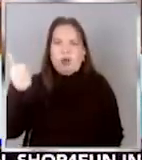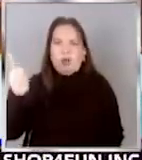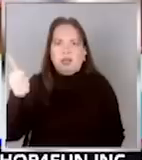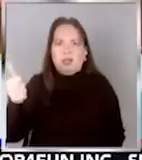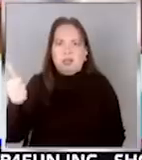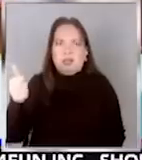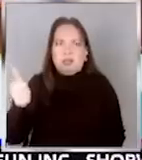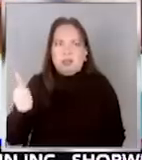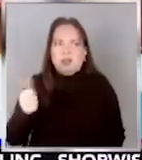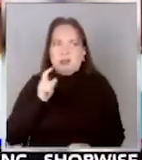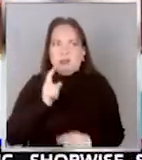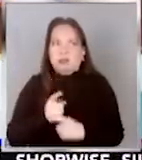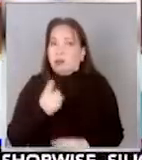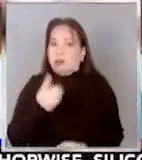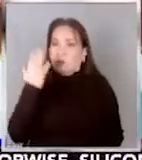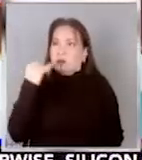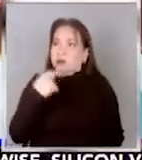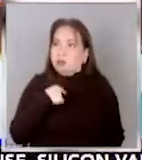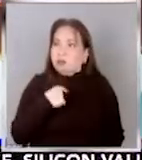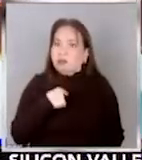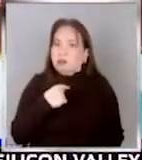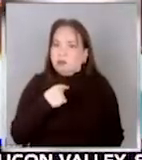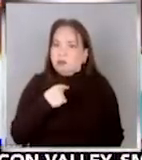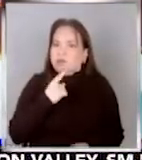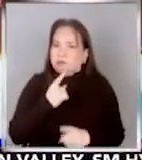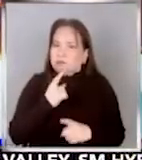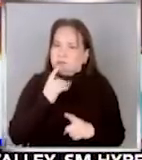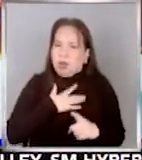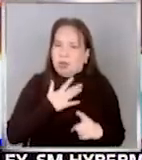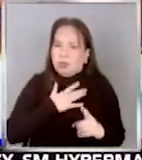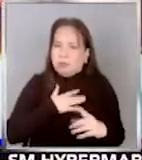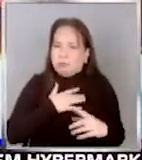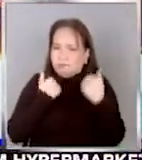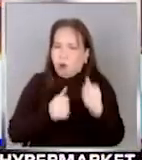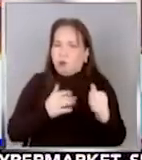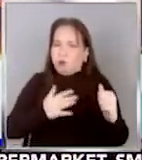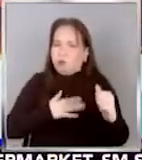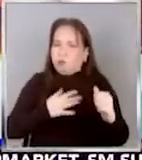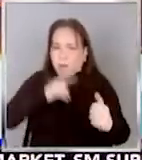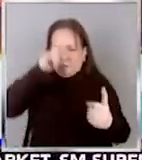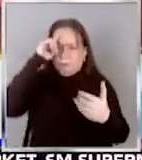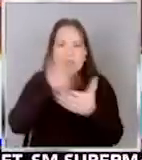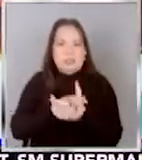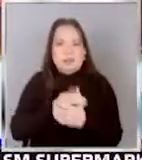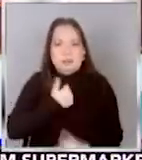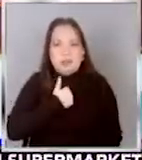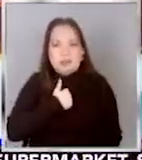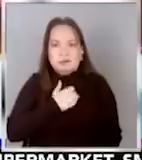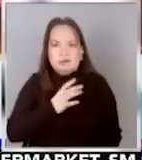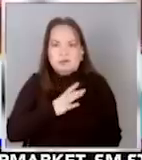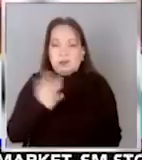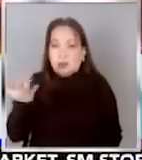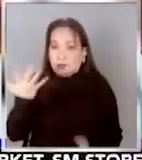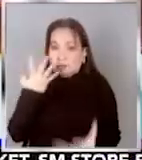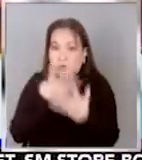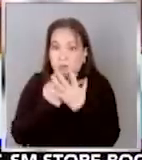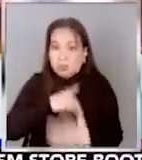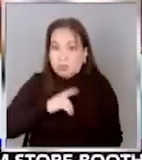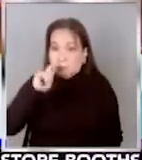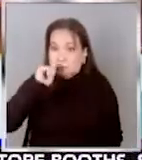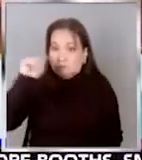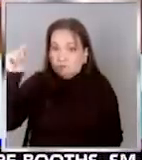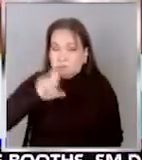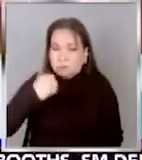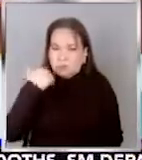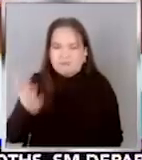I did it as a matter of principle so that I will die for it and go to prison